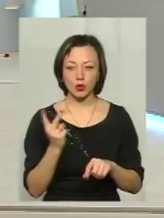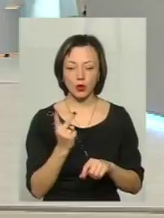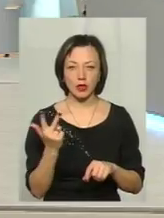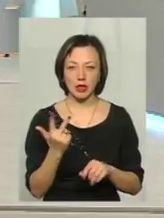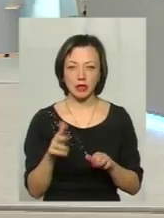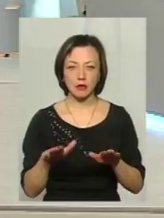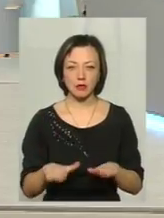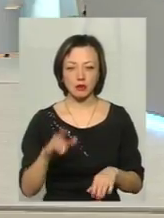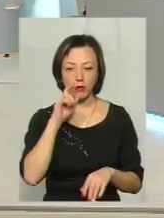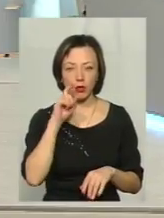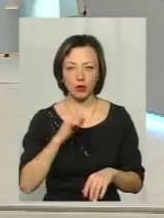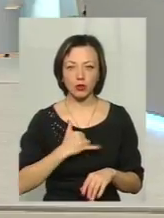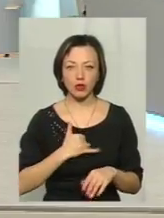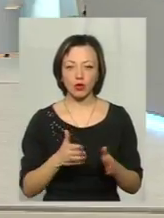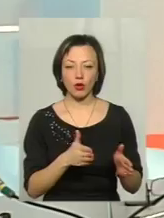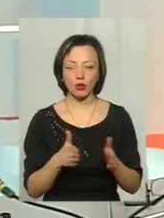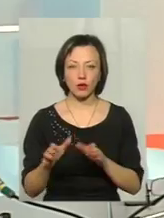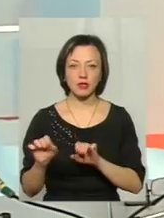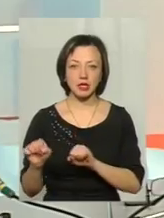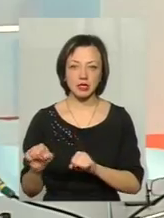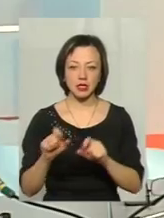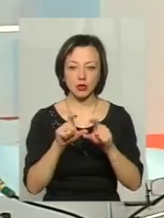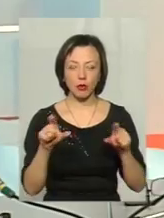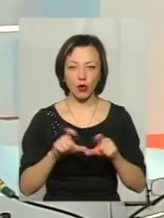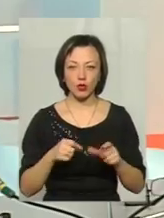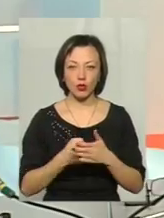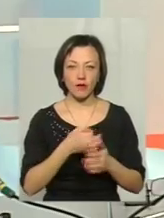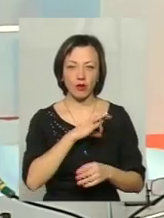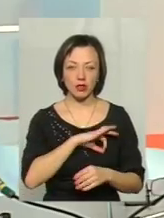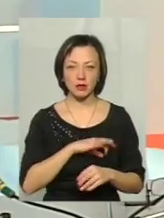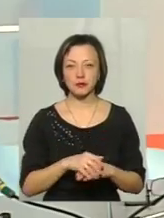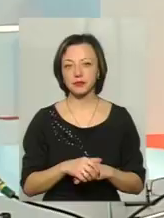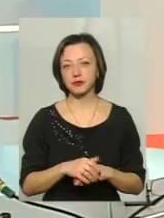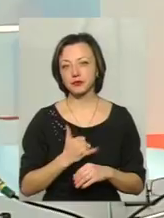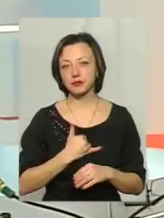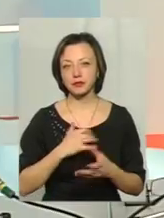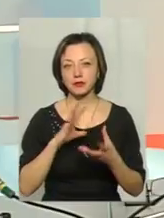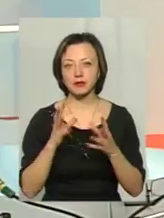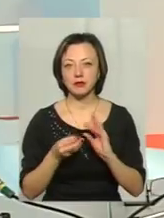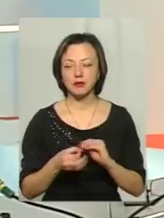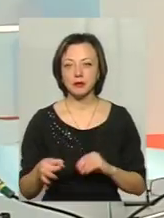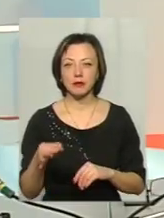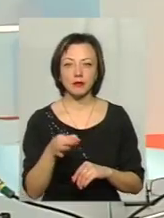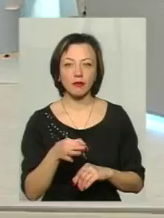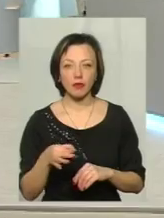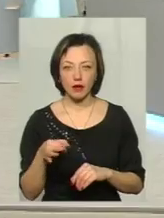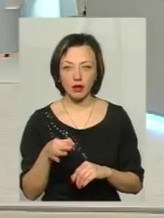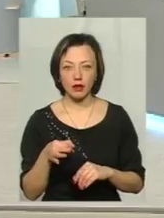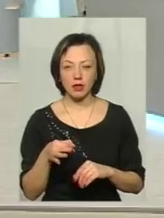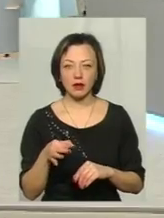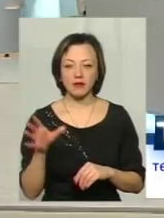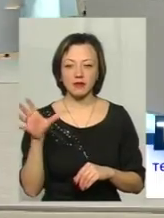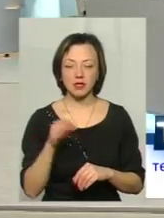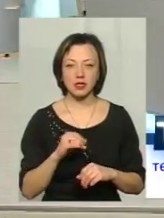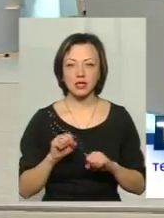місце по Україні нас щодо готовності захисних споруд до використання. Ну, у нас взагалі, я продовжу, по області, із усіх